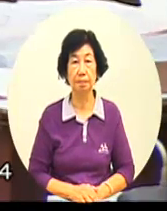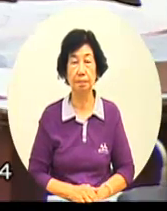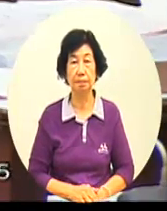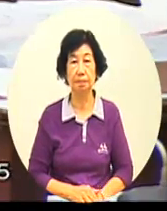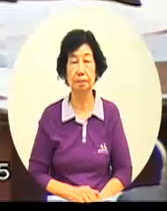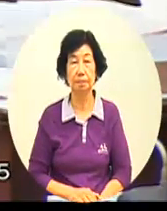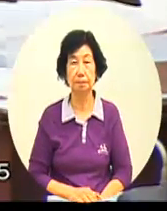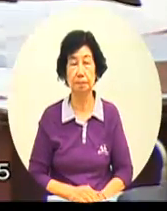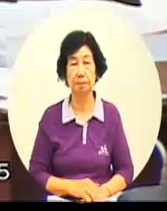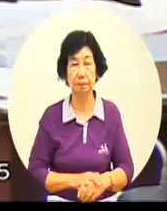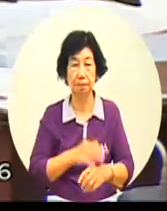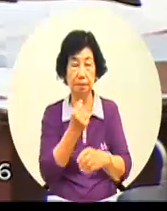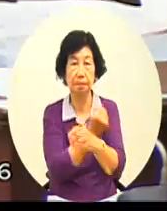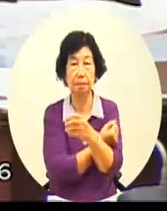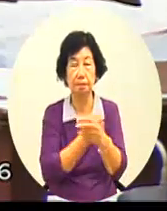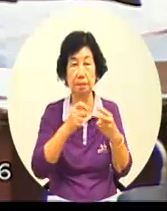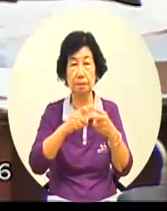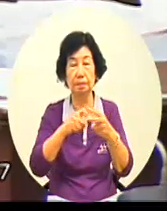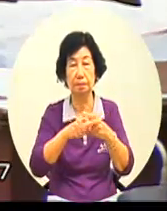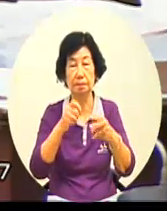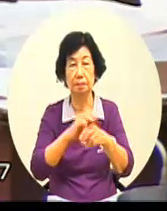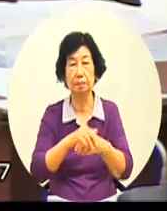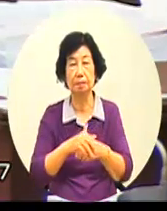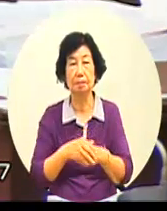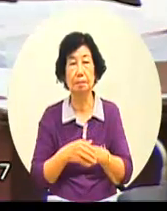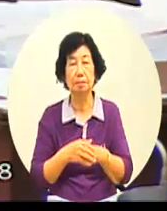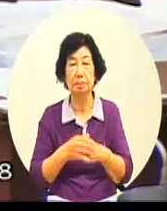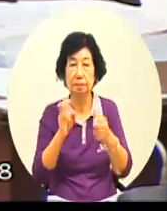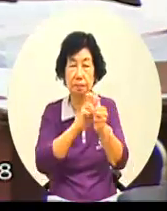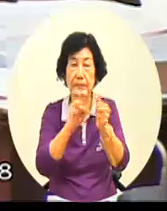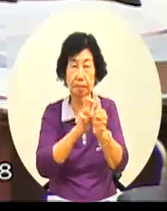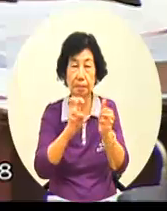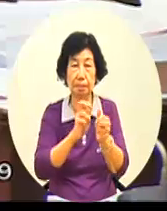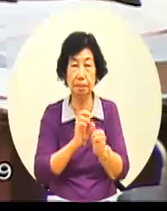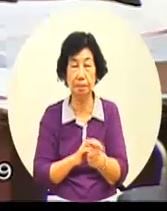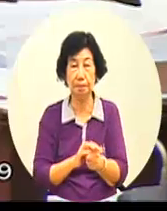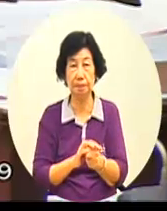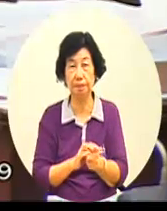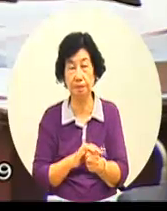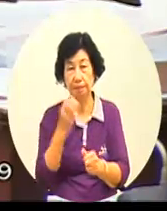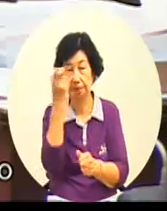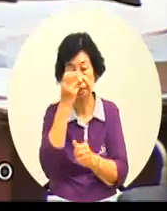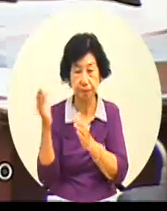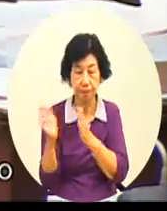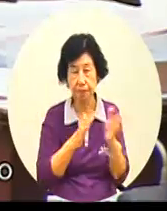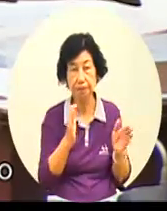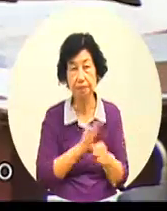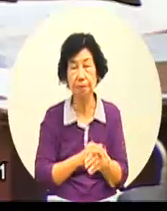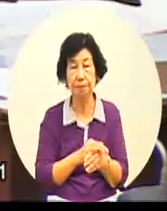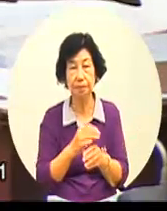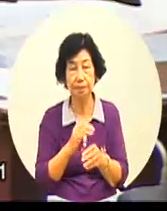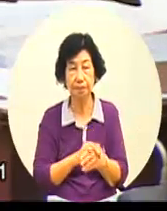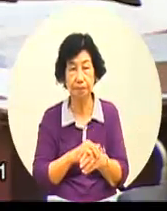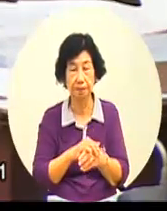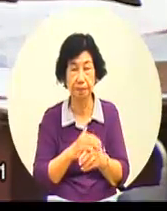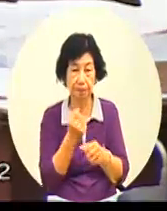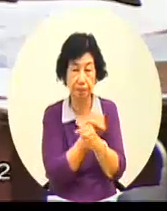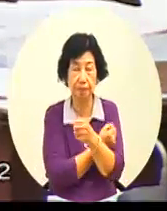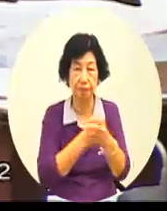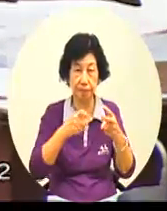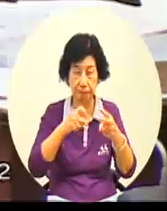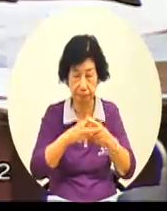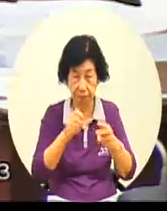罗岗呢？罗岗就是咧管咱的罗岗高雄市罗岗朋友吼，伊的权利啦吼，人真济